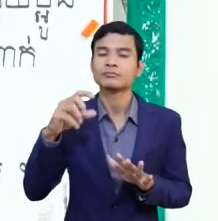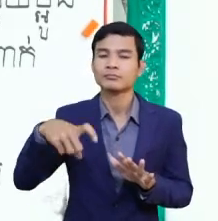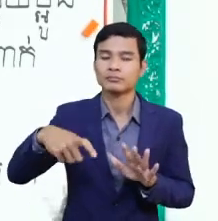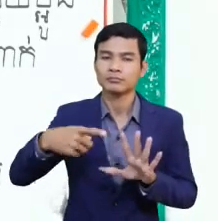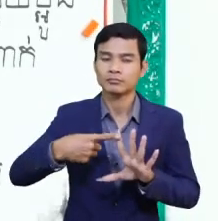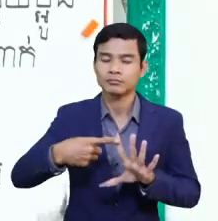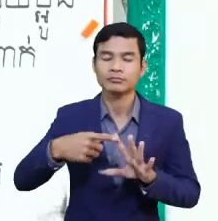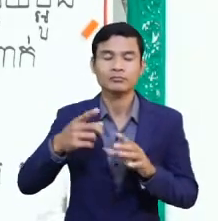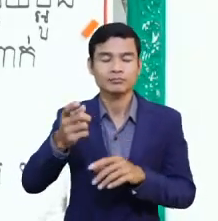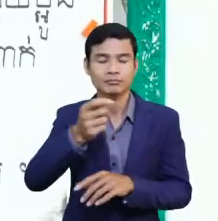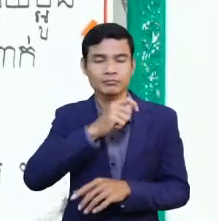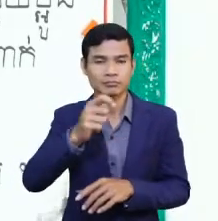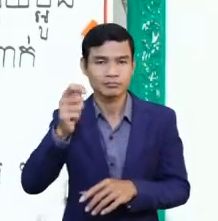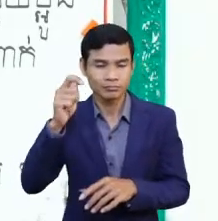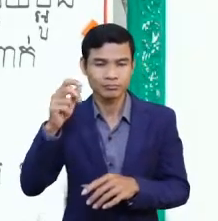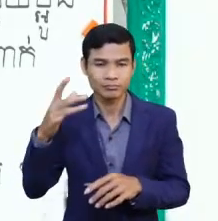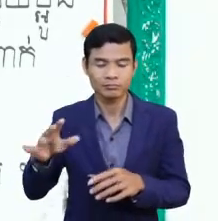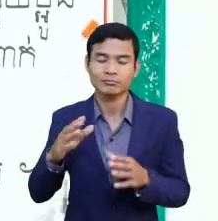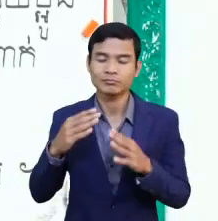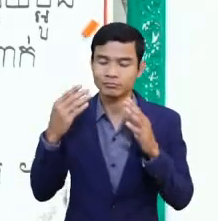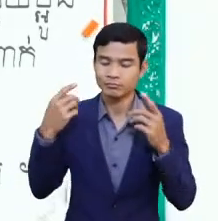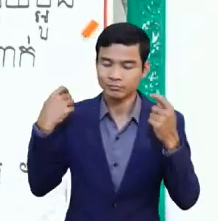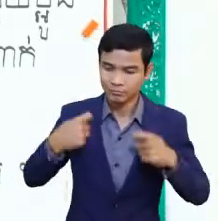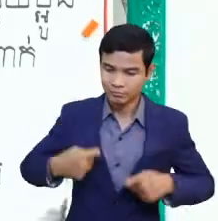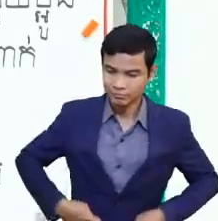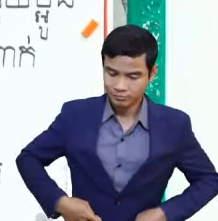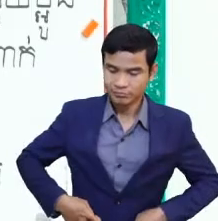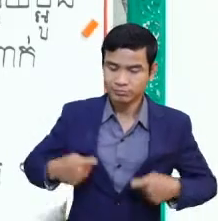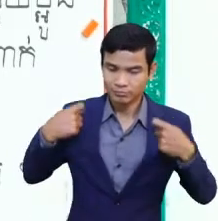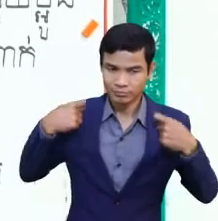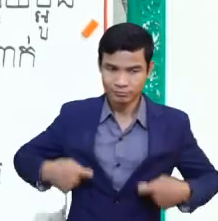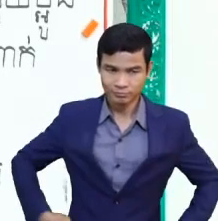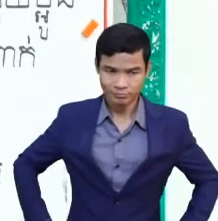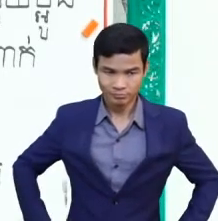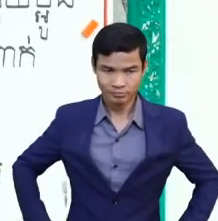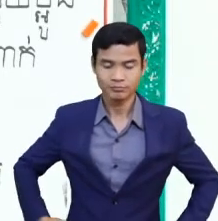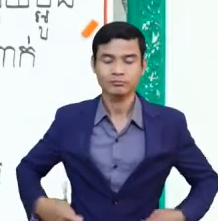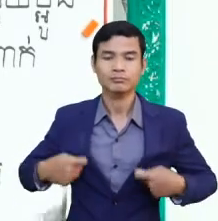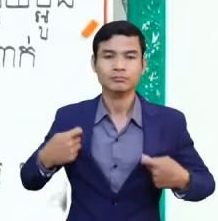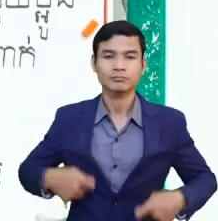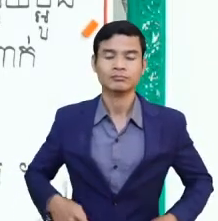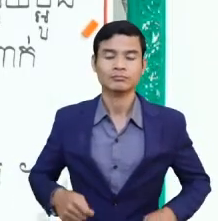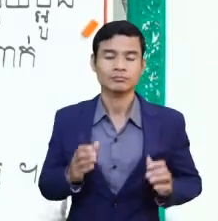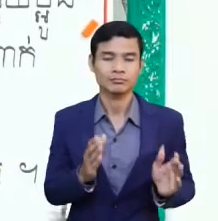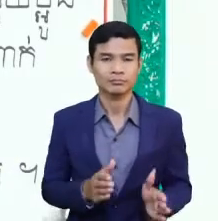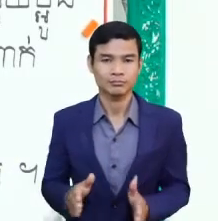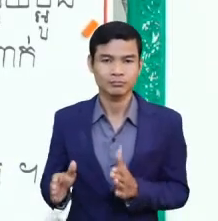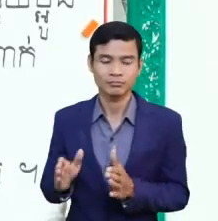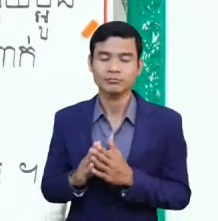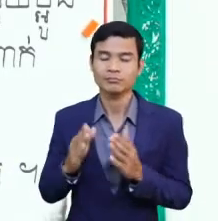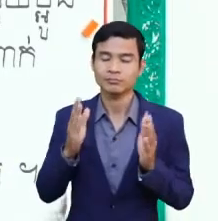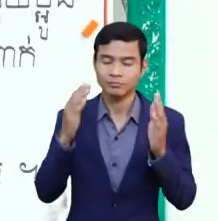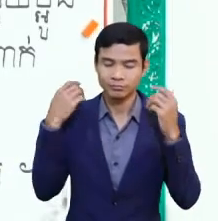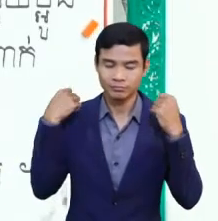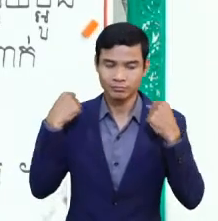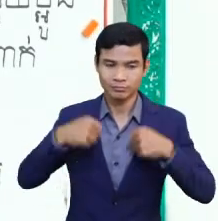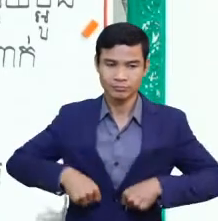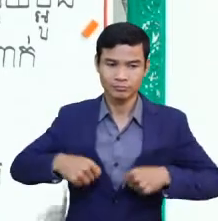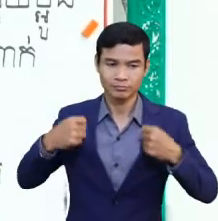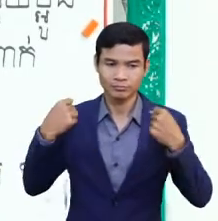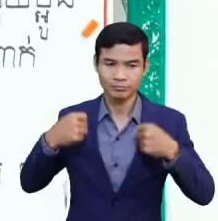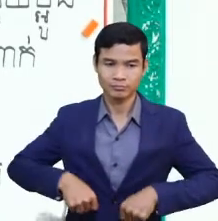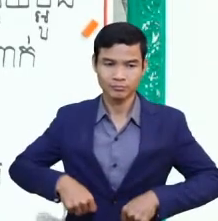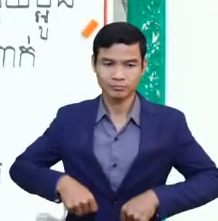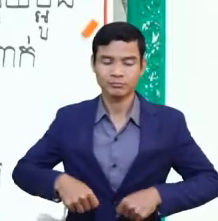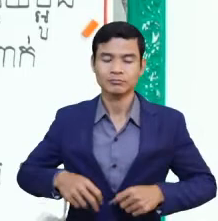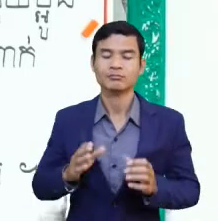ngột tớ rối sliệp vẽ riêp châm cả tám